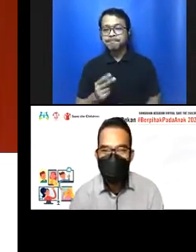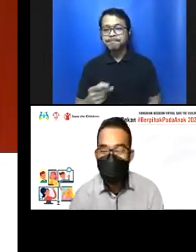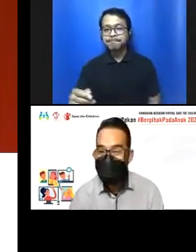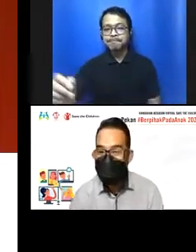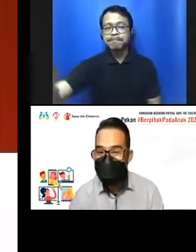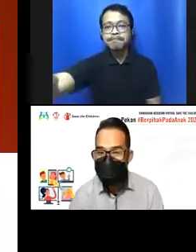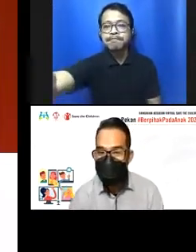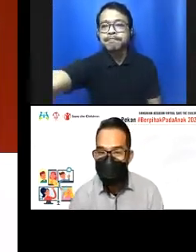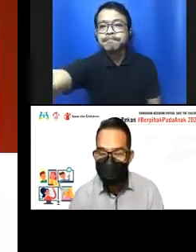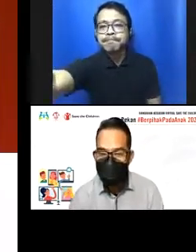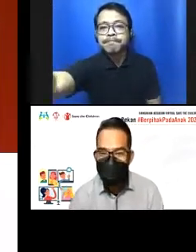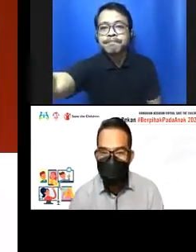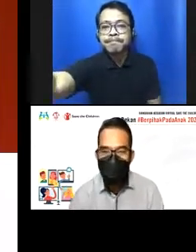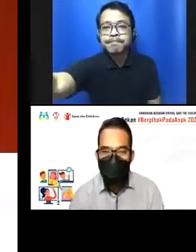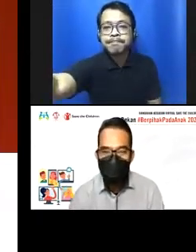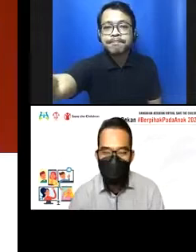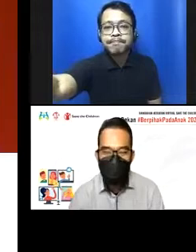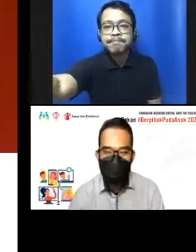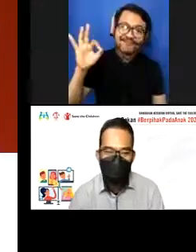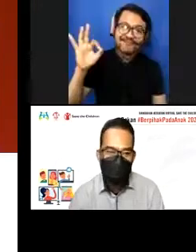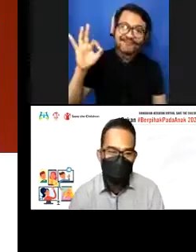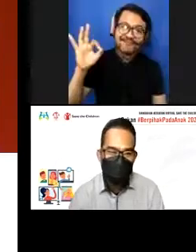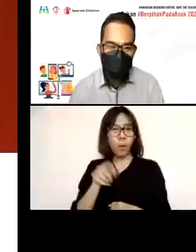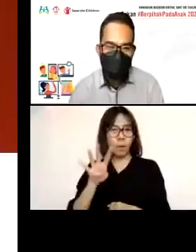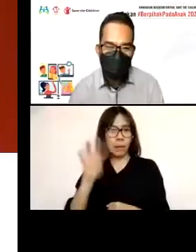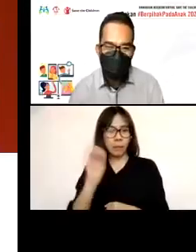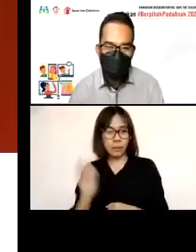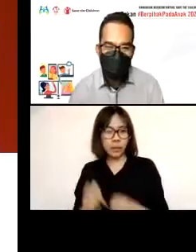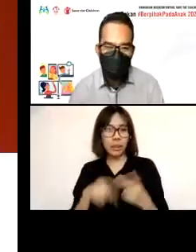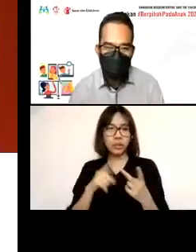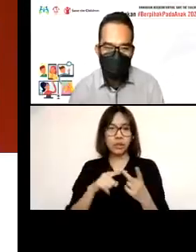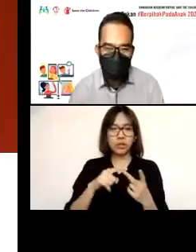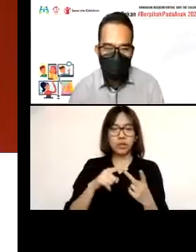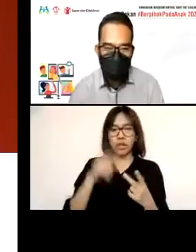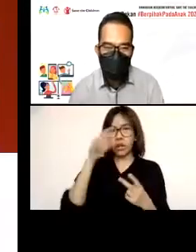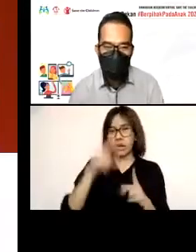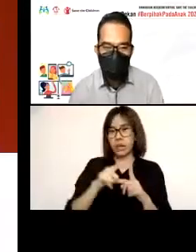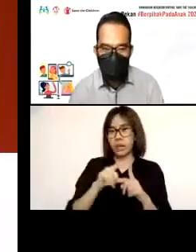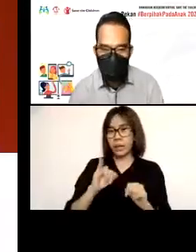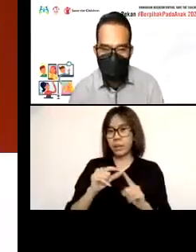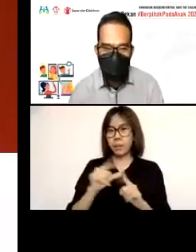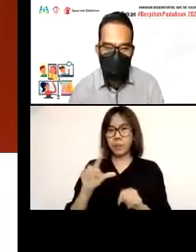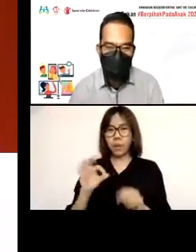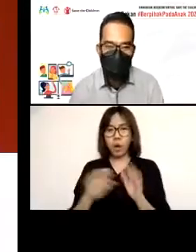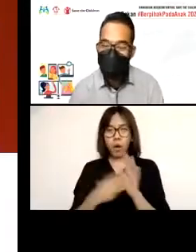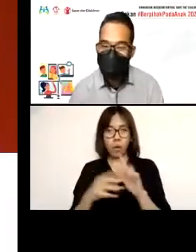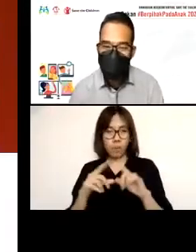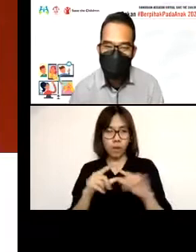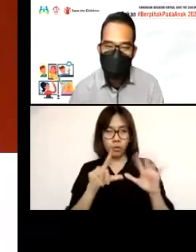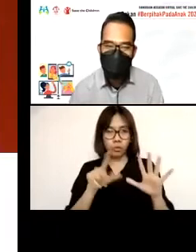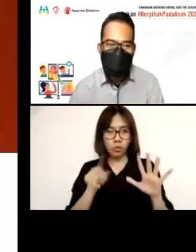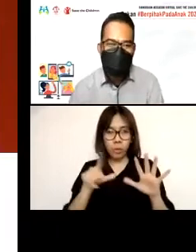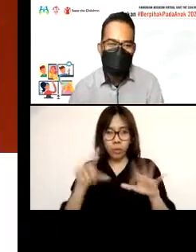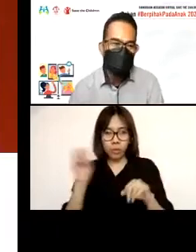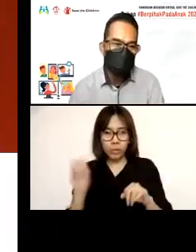di 8,49%, diploma 1, 2, 3 di 6,77%, kemudian sekolah menengah atas,